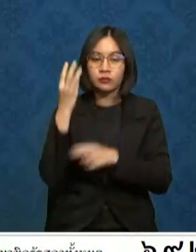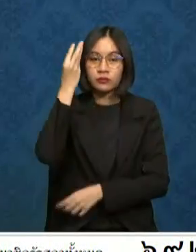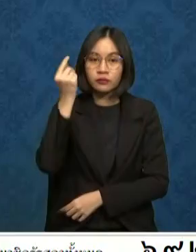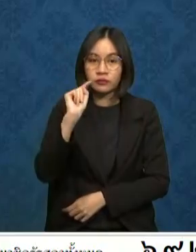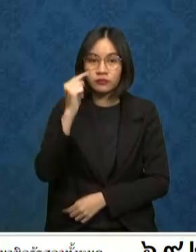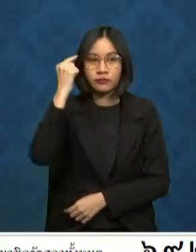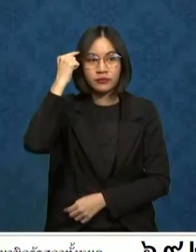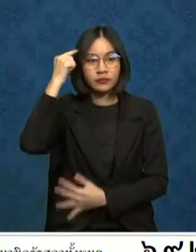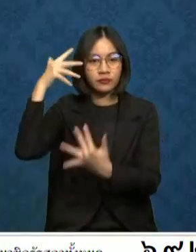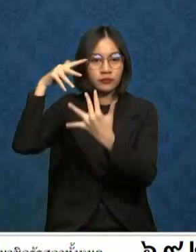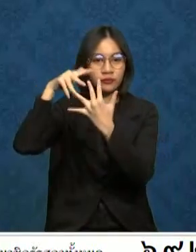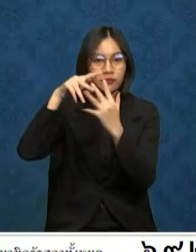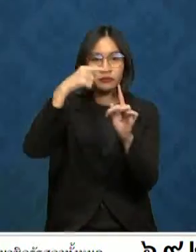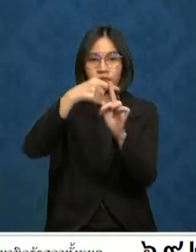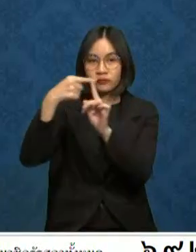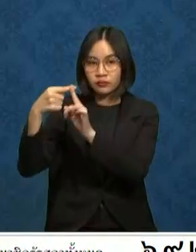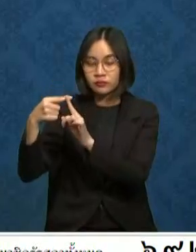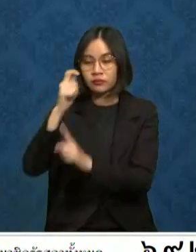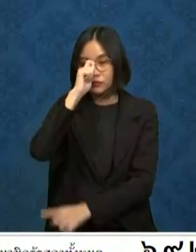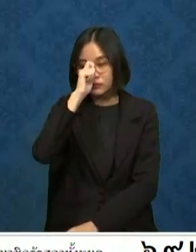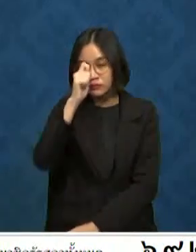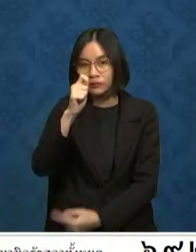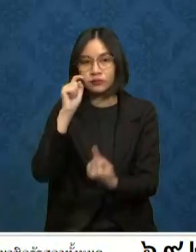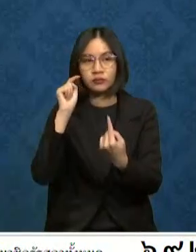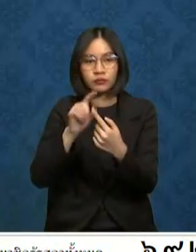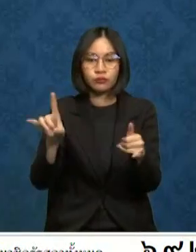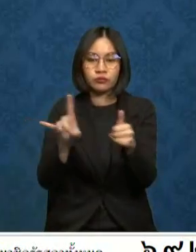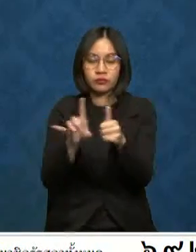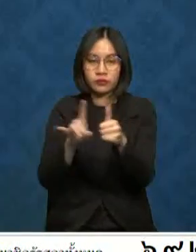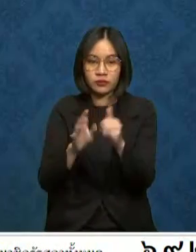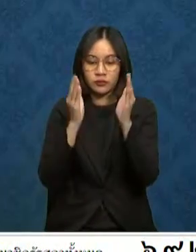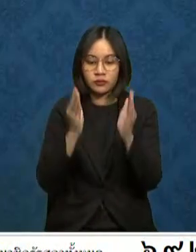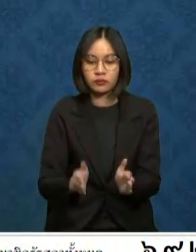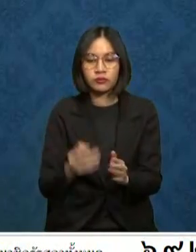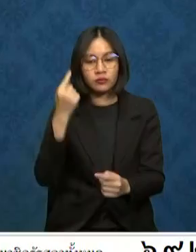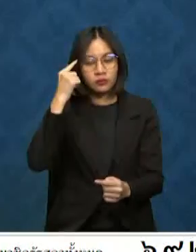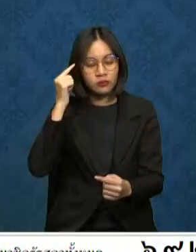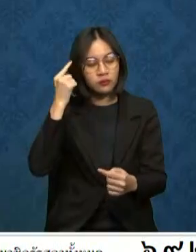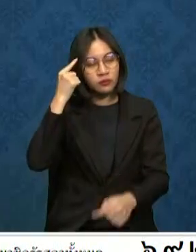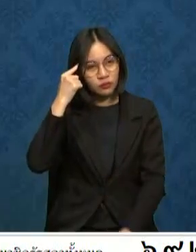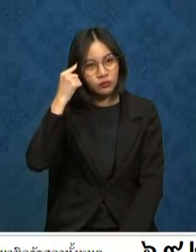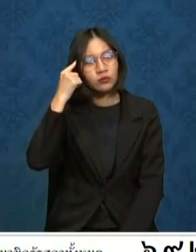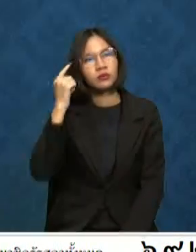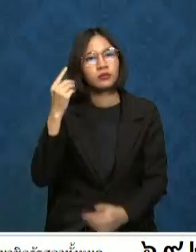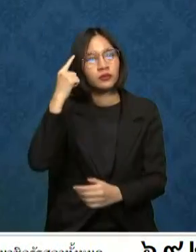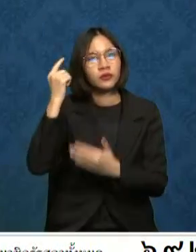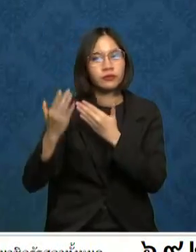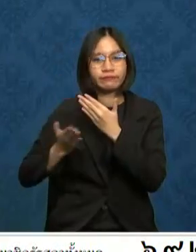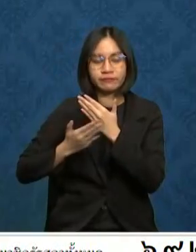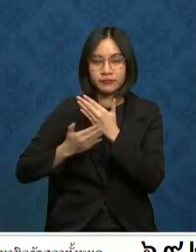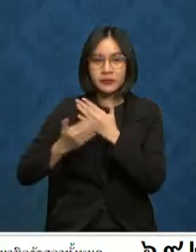ใช้จิตวิทยาเชิงบวกเคารพคุณค่าของความเป็นมนุษย์ตระหนักรู้และจำและมีสติที่